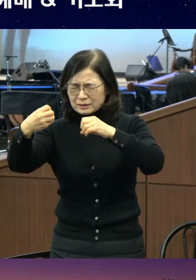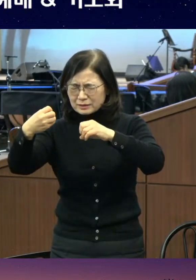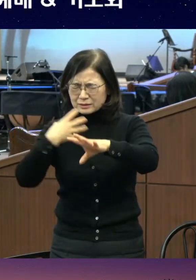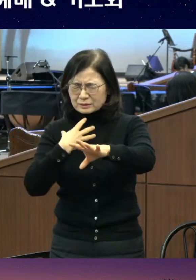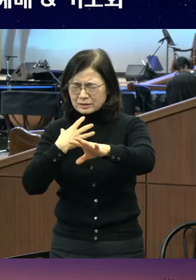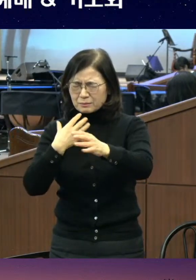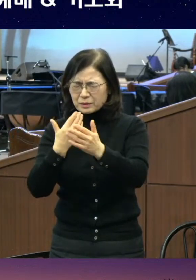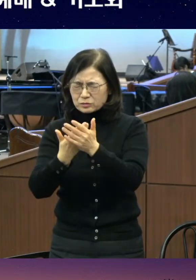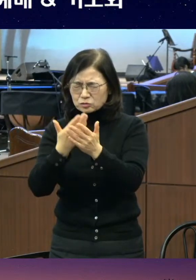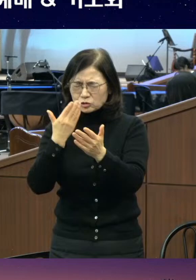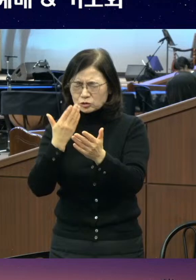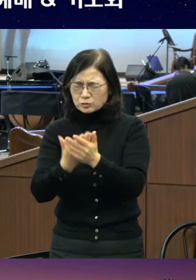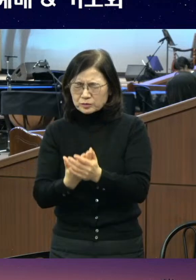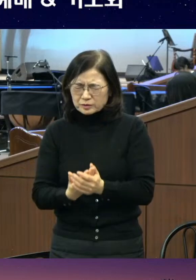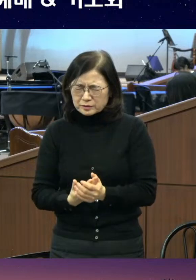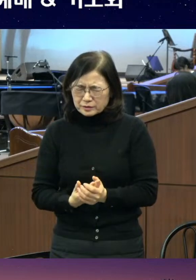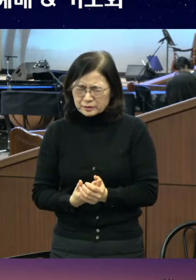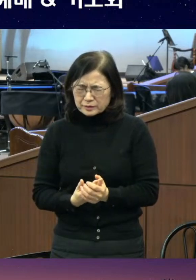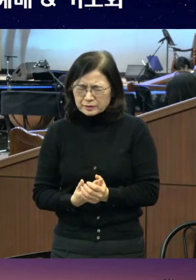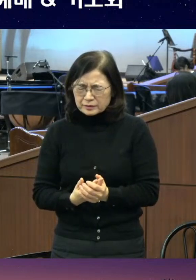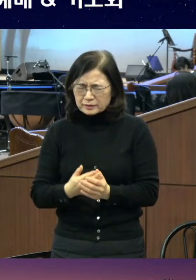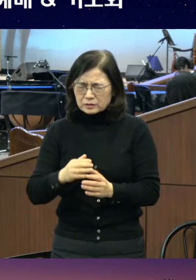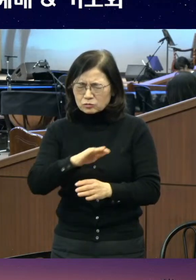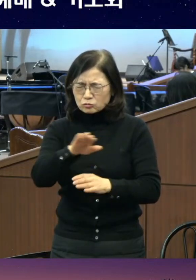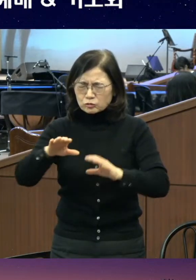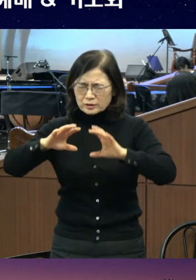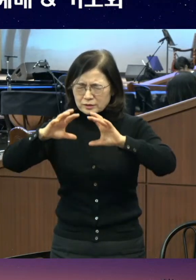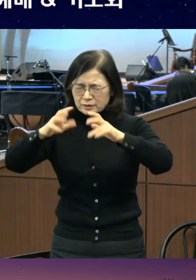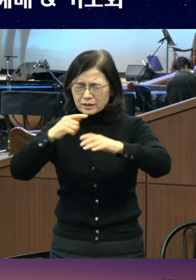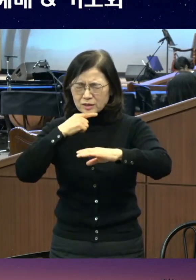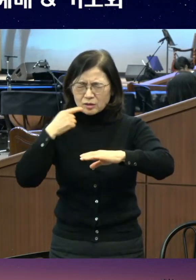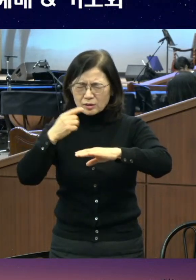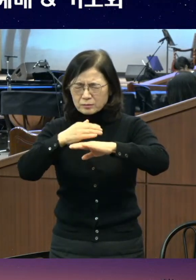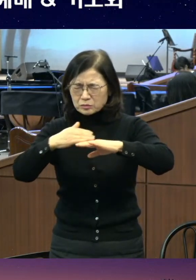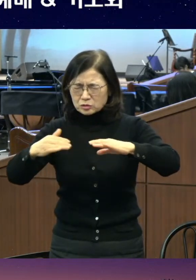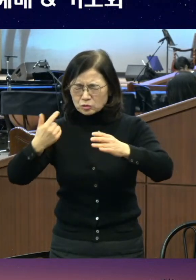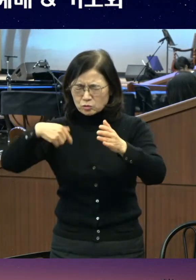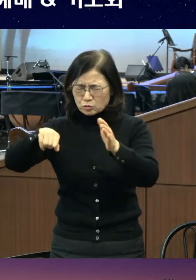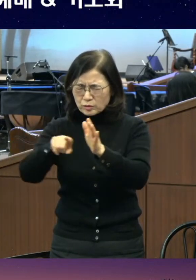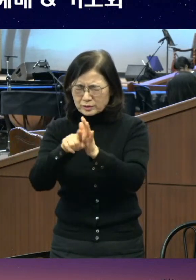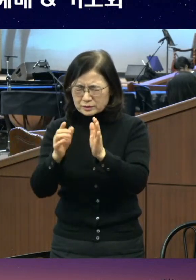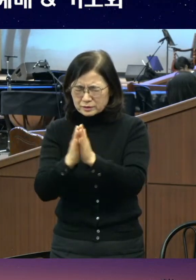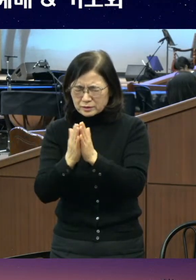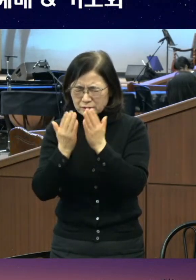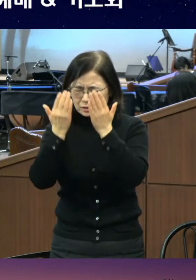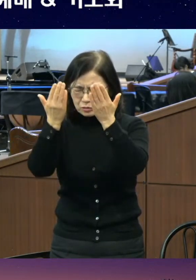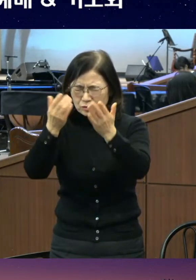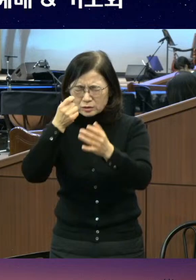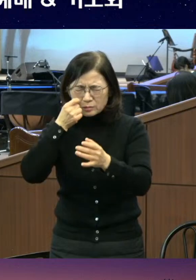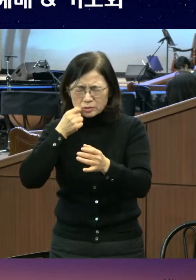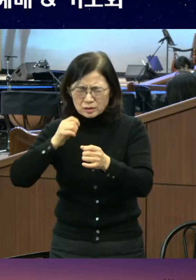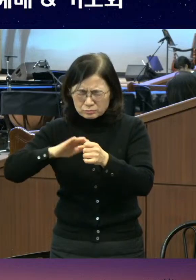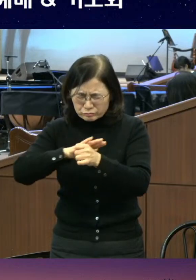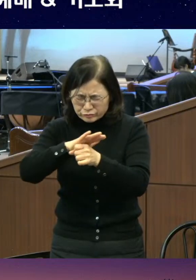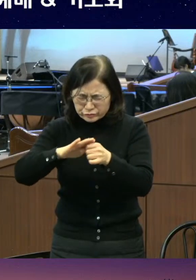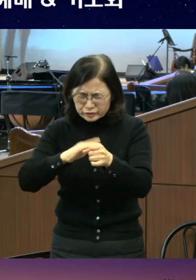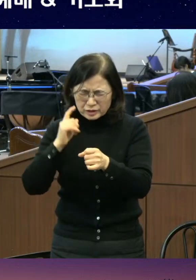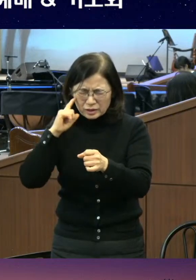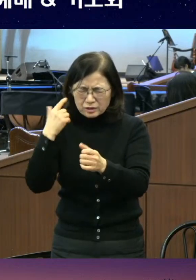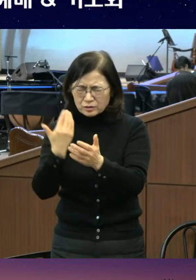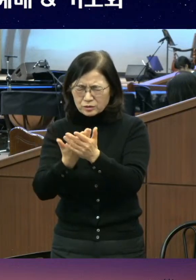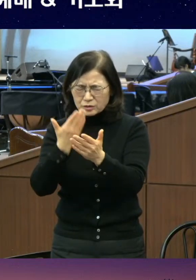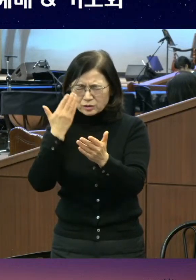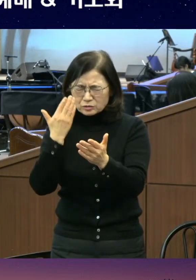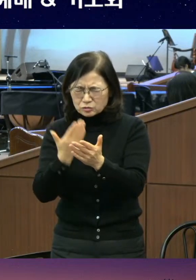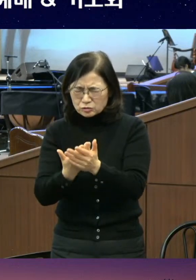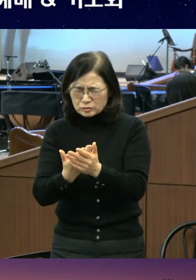하여 주시옵소서. 이 나라와 민족을 주님의 손에 의탁합니다. 불쌍히 여겨 주시옵시고 하나님,